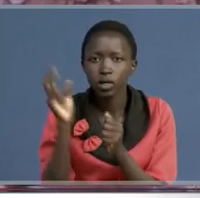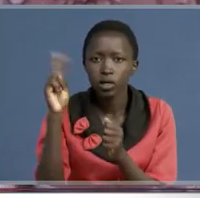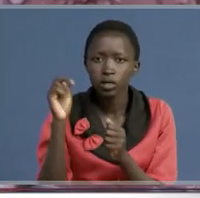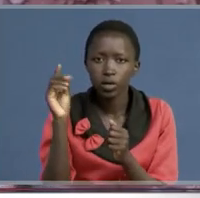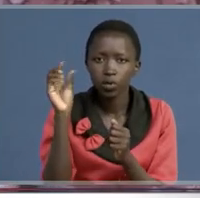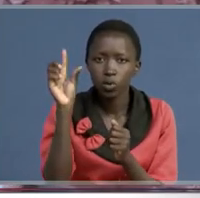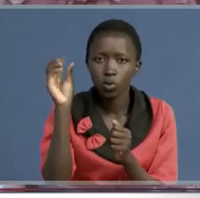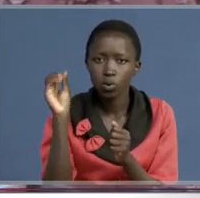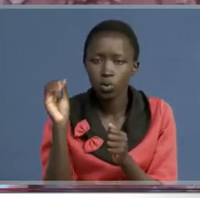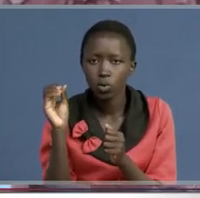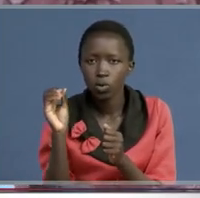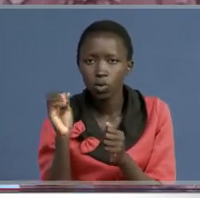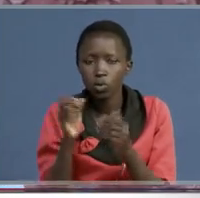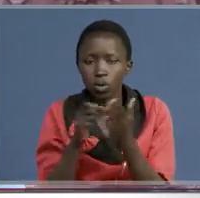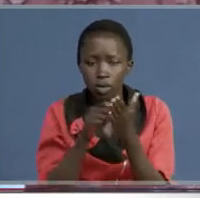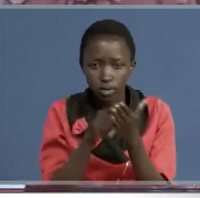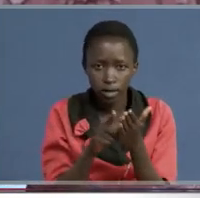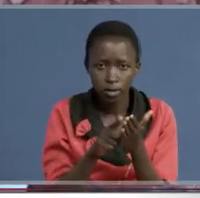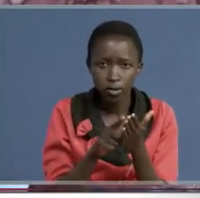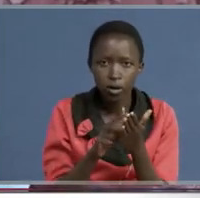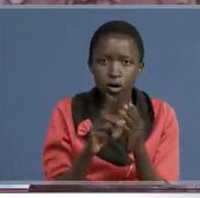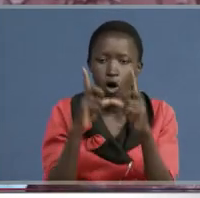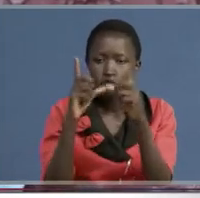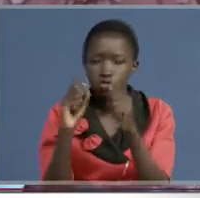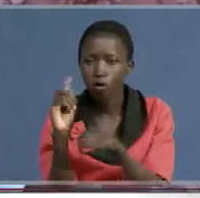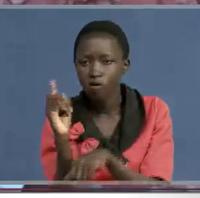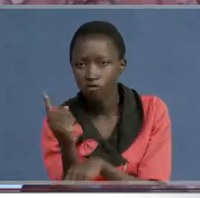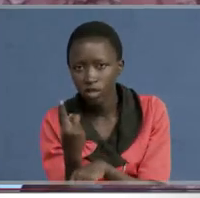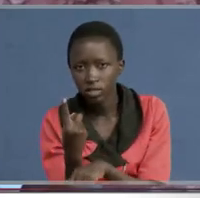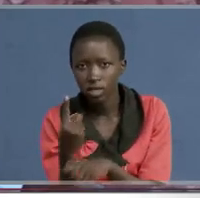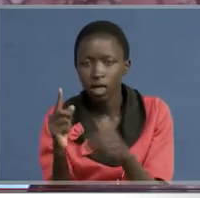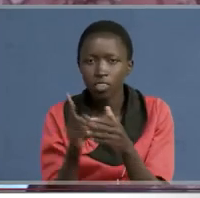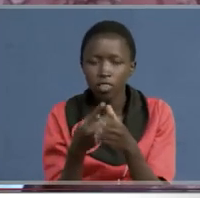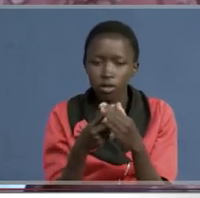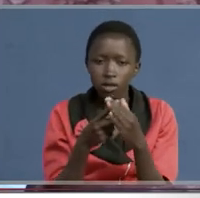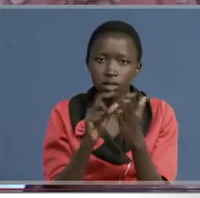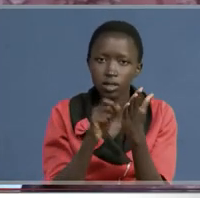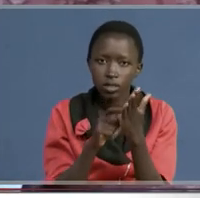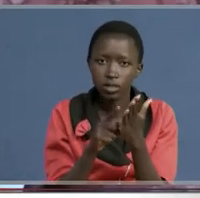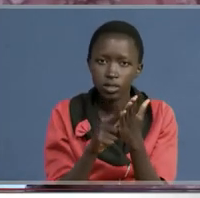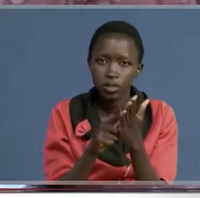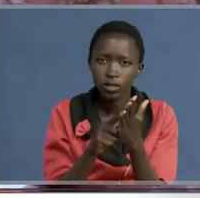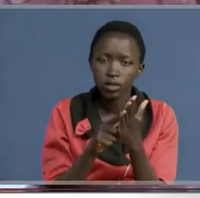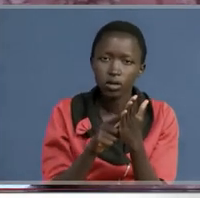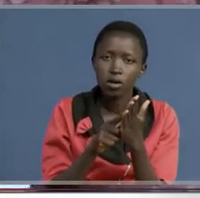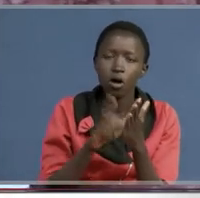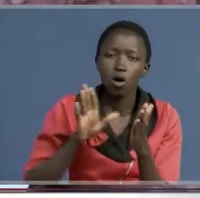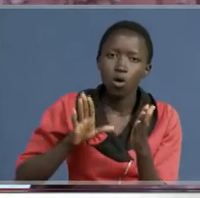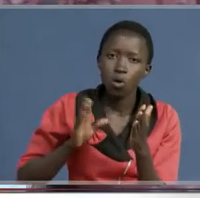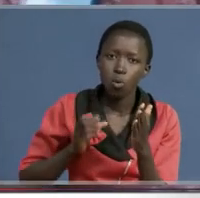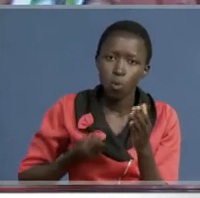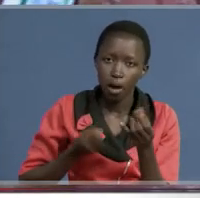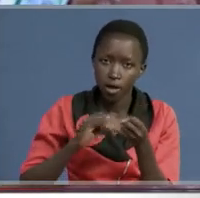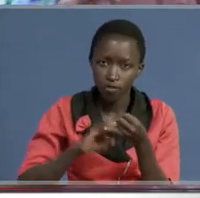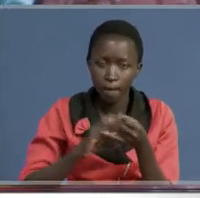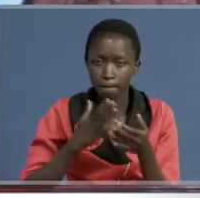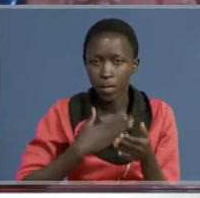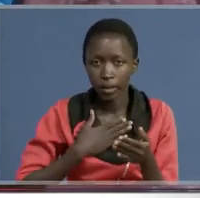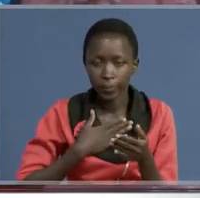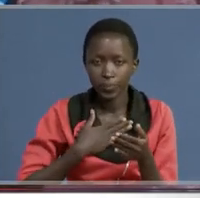akimtumia picha, ndio hii picha ya kwanza, akamtumia picha yangu na mke wangu, ndio